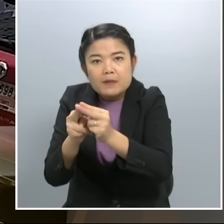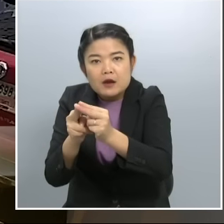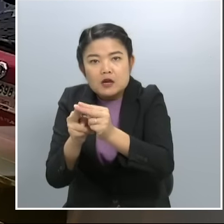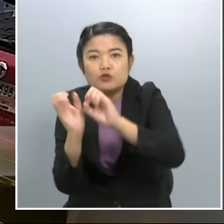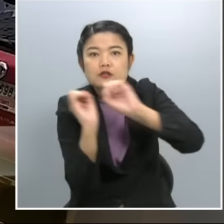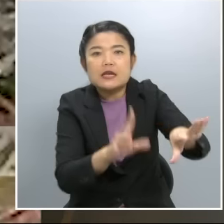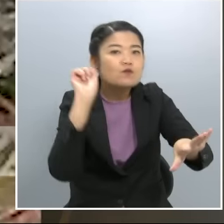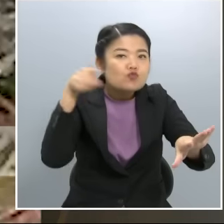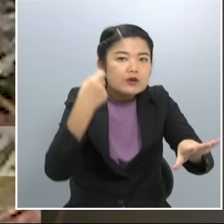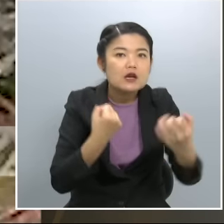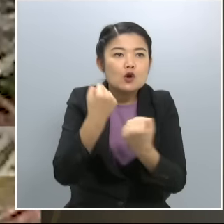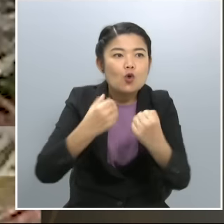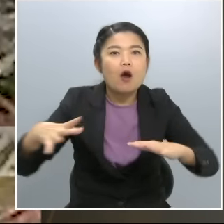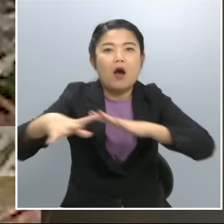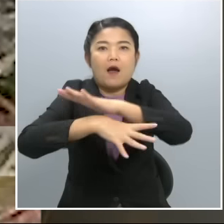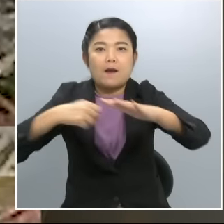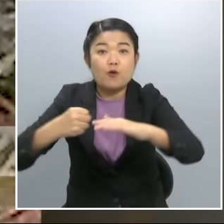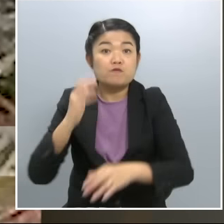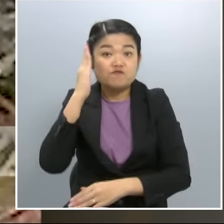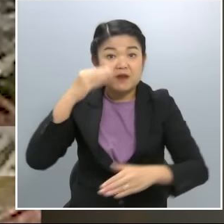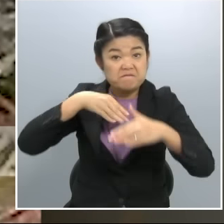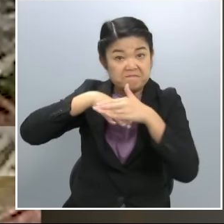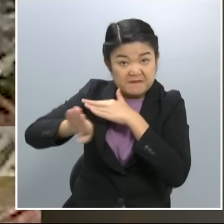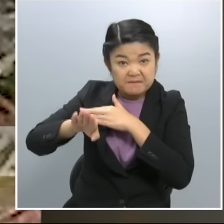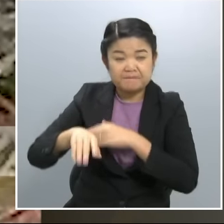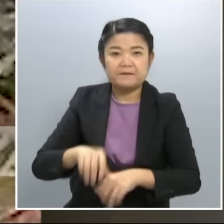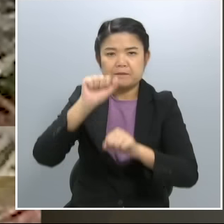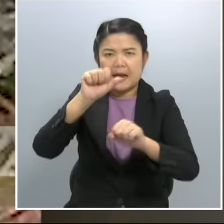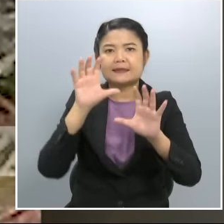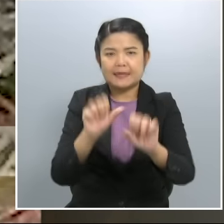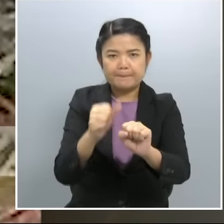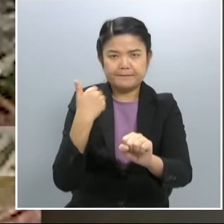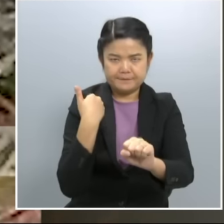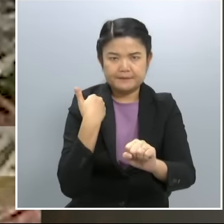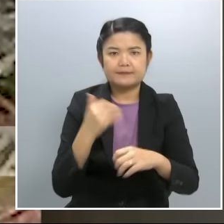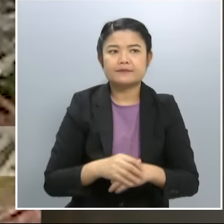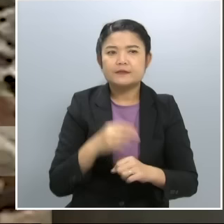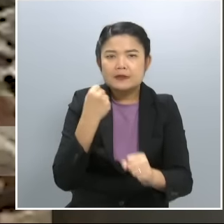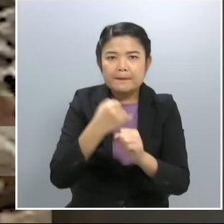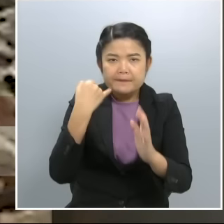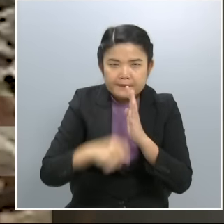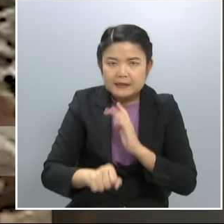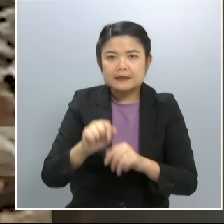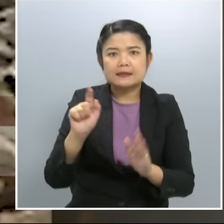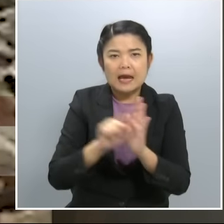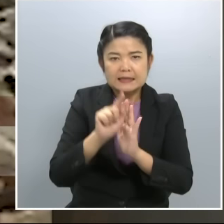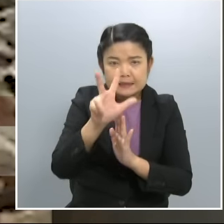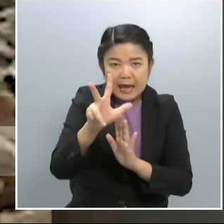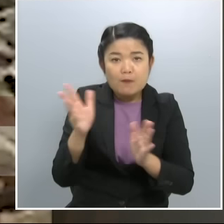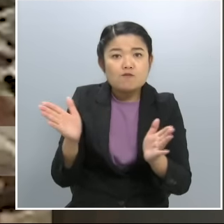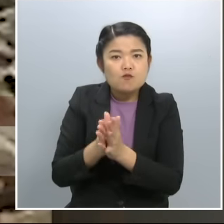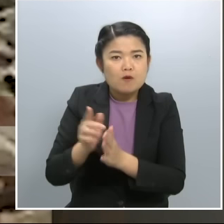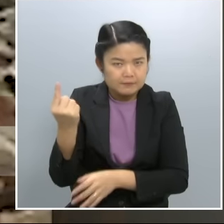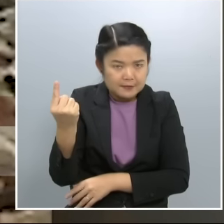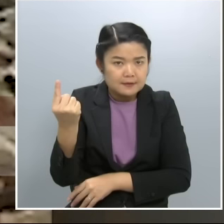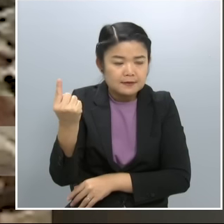ผาดไปค่ะเจ้าตัวเนี่ยหลบหนีซึ่งมีหมายจับค่ะกระทั่งมาก่อเหตุครั้งล่าสุดอย่างที่ว่าร่วมกับผู้ก่อเตอีก